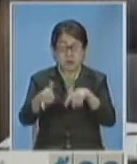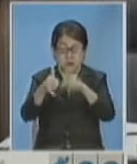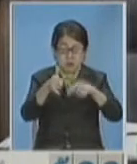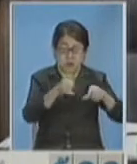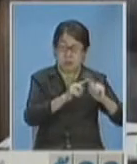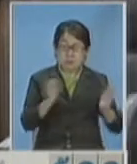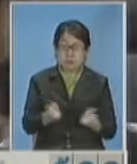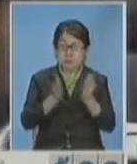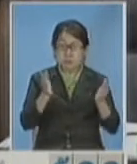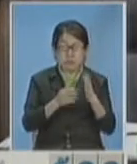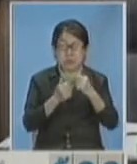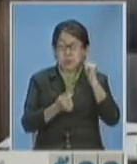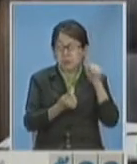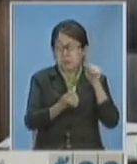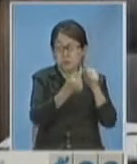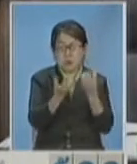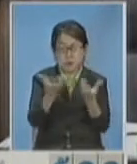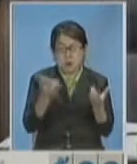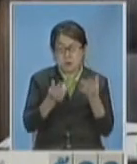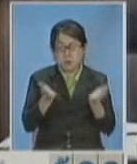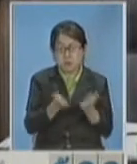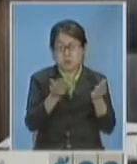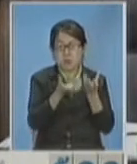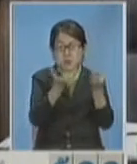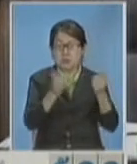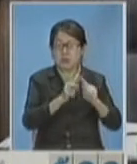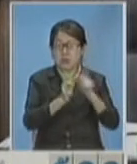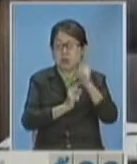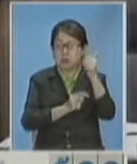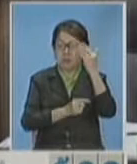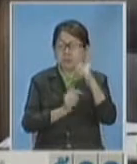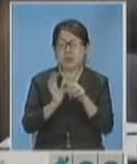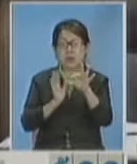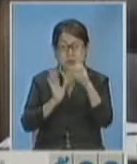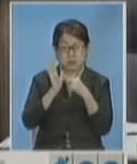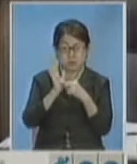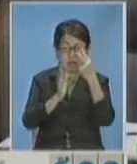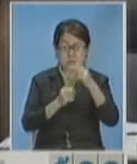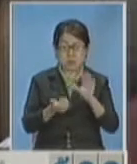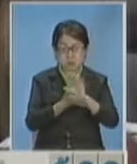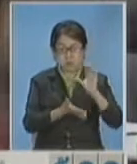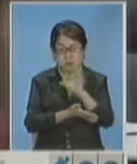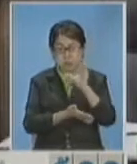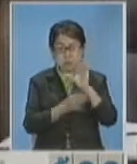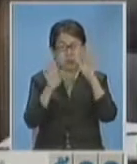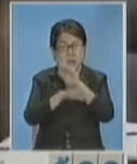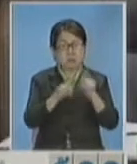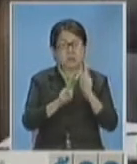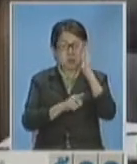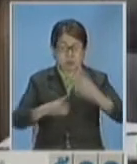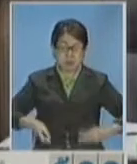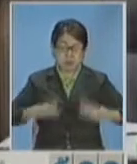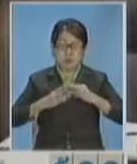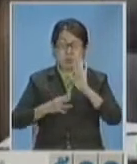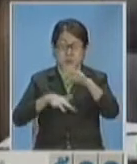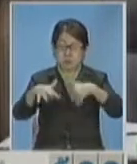ะคะมุ่งเน้นวัตถุค่ะดิฉันจะขอยกตัวอย่างนะครับว่าการจัดงบประมาณแบบนี้เนี่ยเราจะไม่รับผิดชอบต่ออนาคตแล้ว